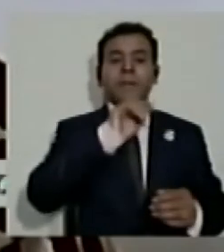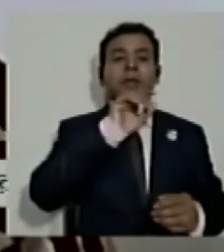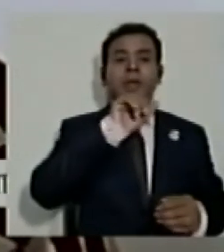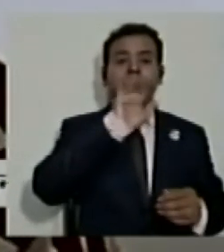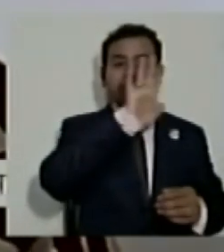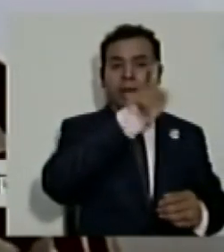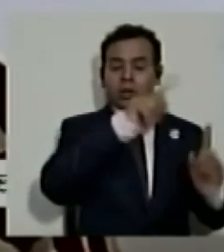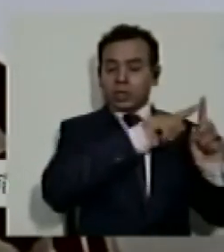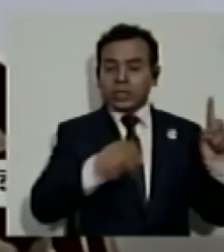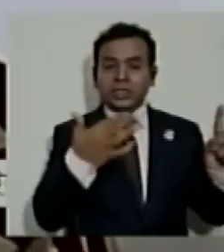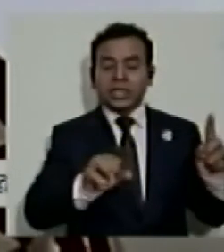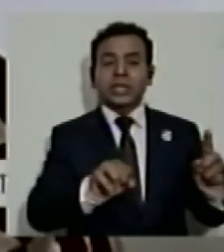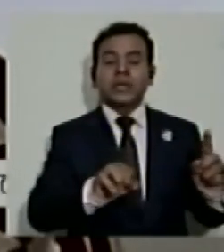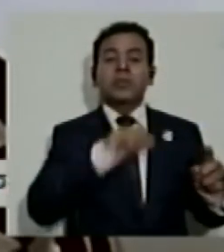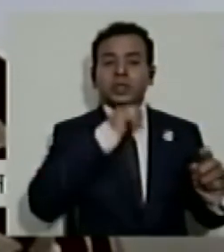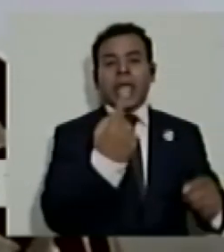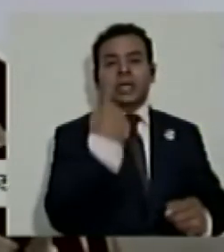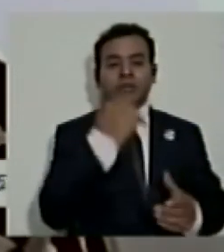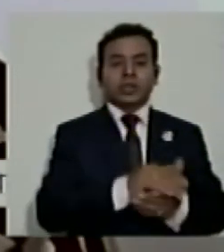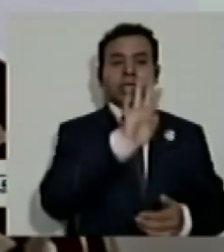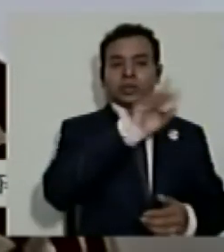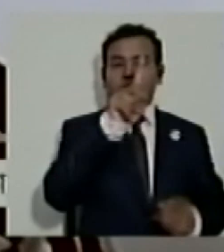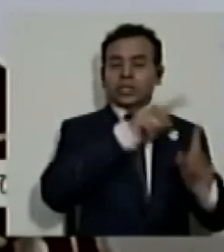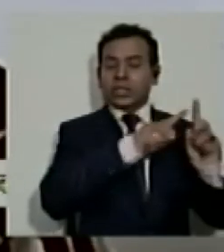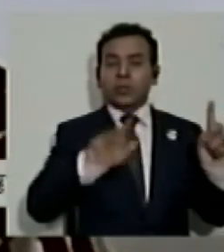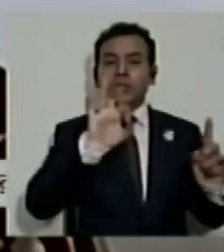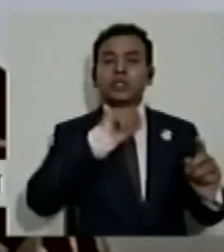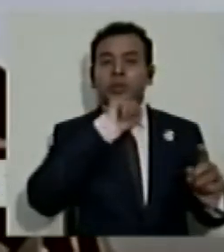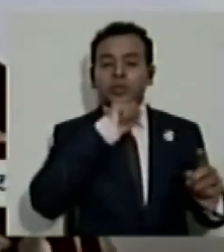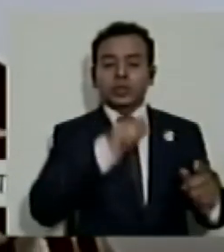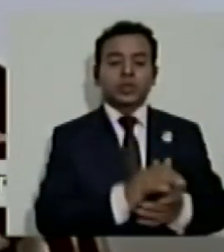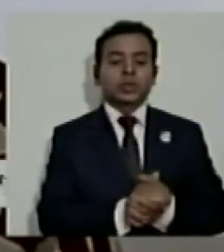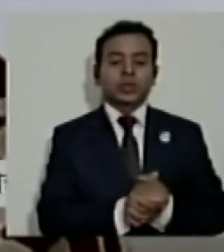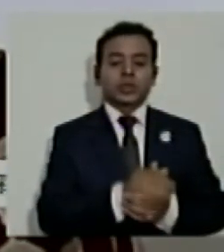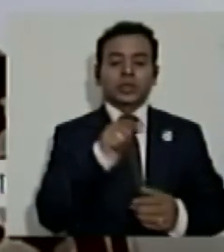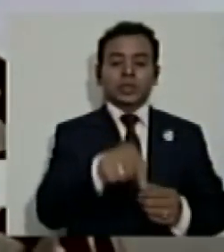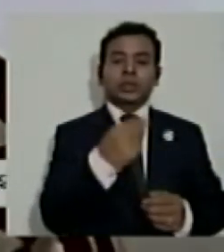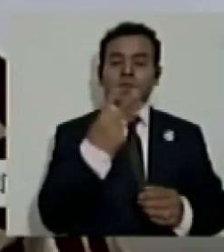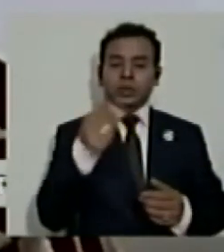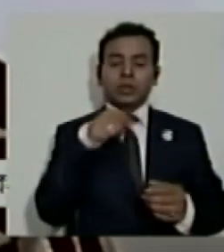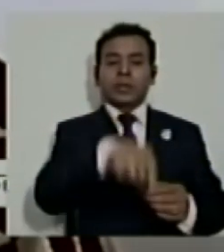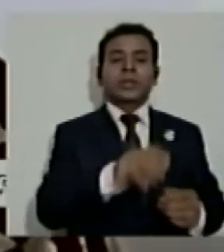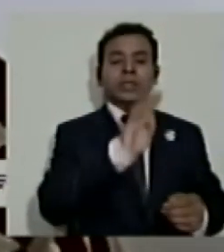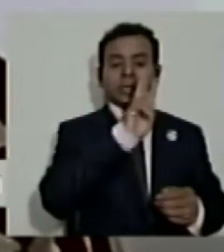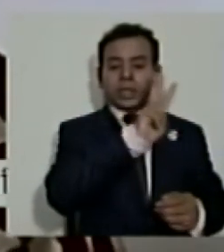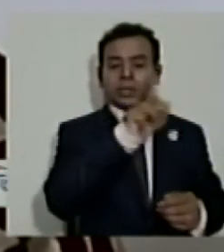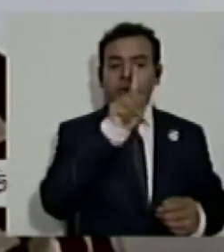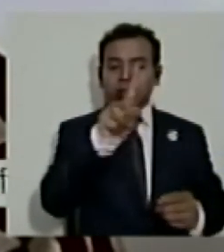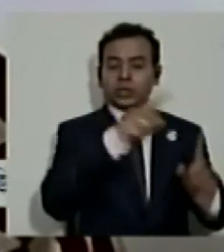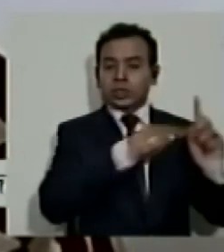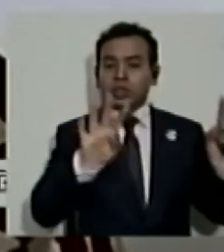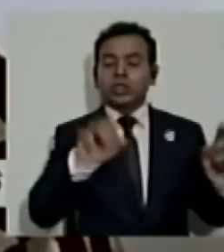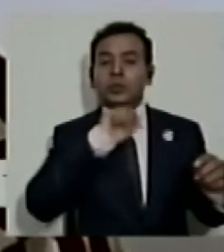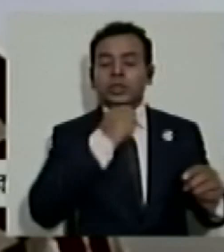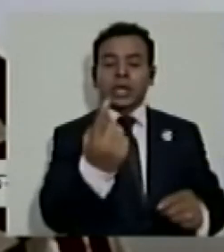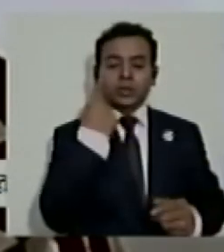41 থেকে 50 বছর বয়সের মধ্যে রয়েছেন 2 জন, 31 থেকে 40 বছর বয়সের মধ্যে 1 জন, আর 1 জনের বয়স জানা যায়নি। যারা